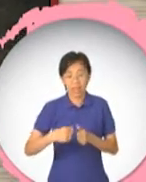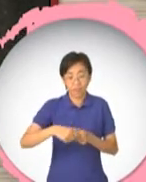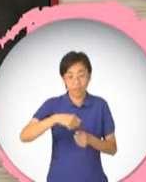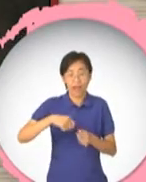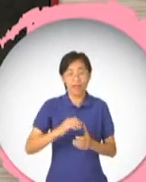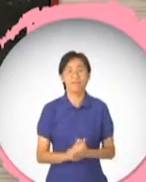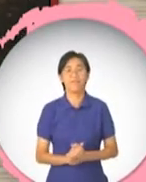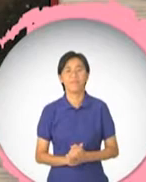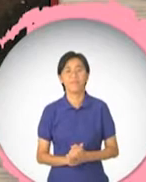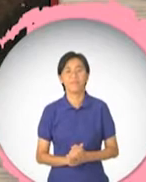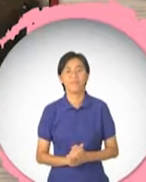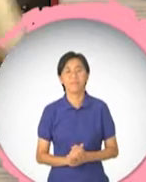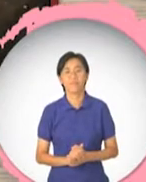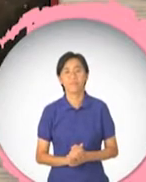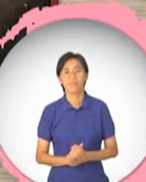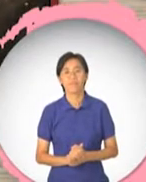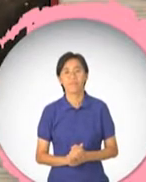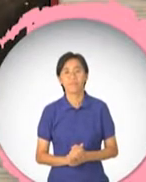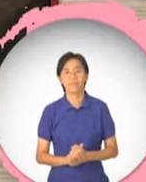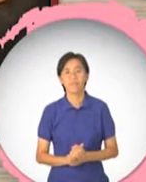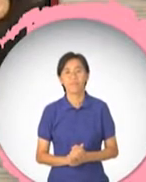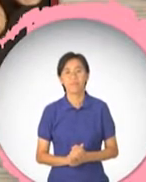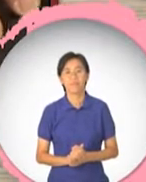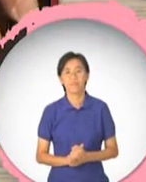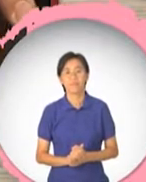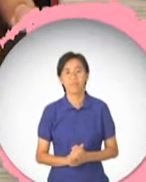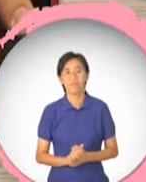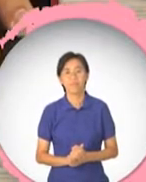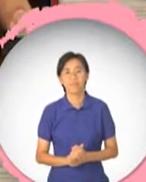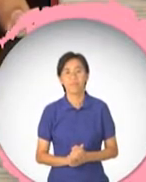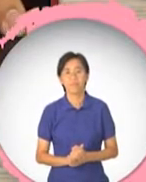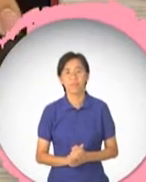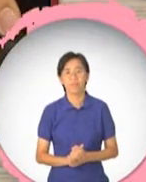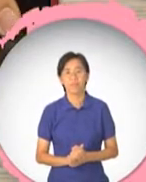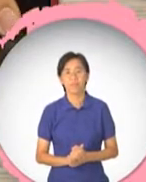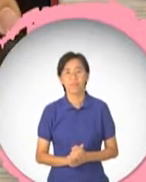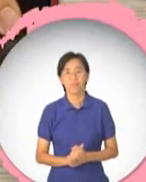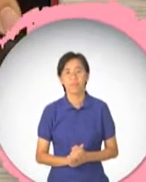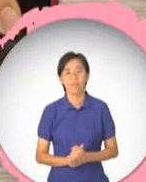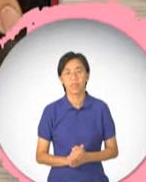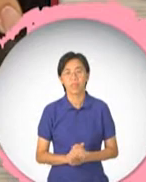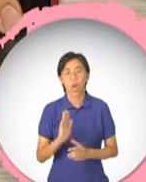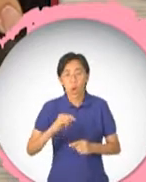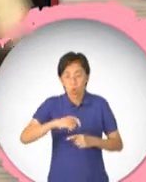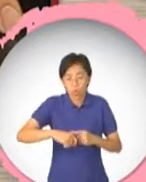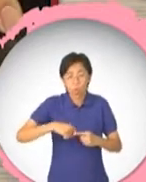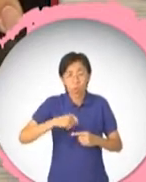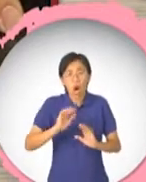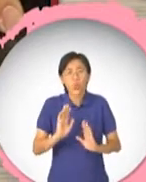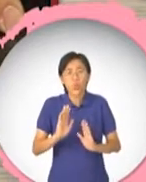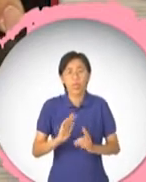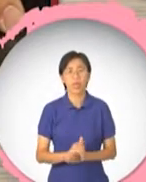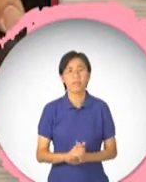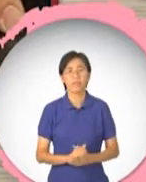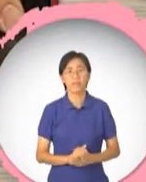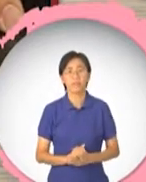1นิ้วแล้วก็พันเพื่อเก็บปลาย ก็ย้อนลงมา ค่ะแล้วเราก็ค่อยๆม้วนขณะที่ม้วนเนี่ยให้ดึงเส้น